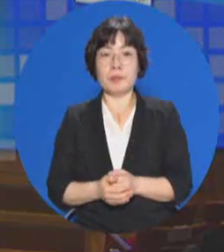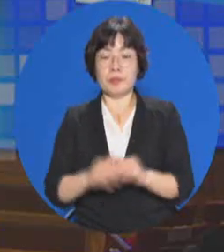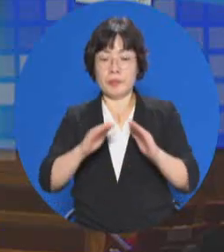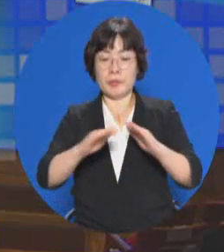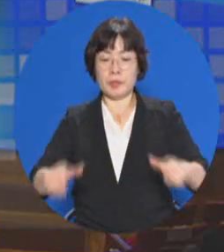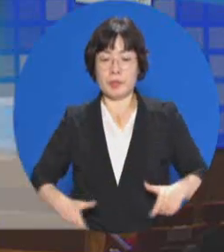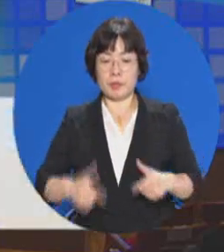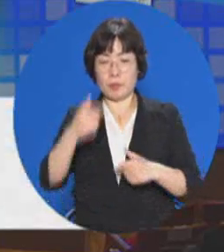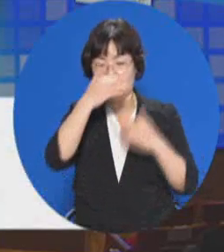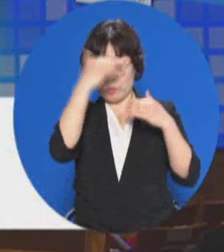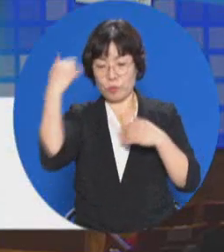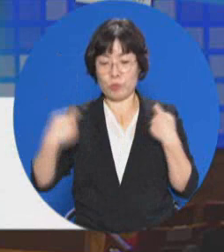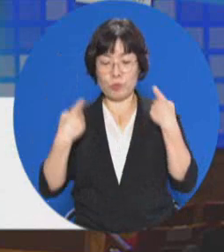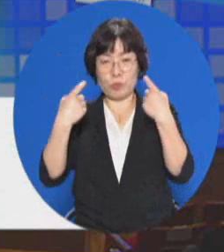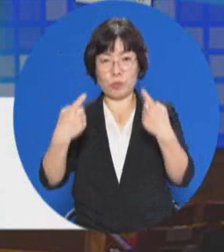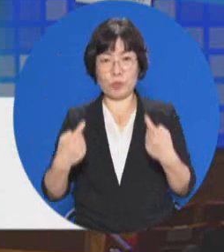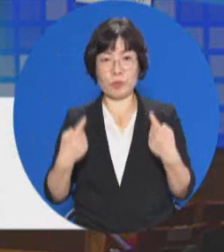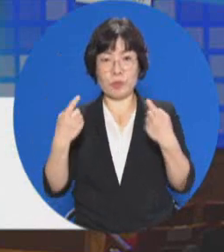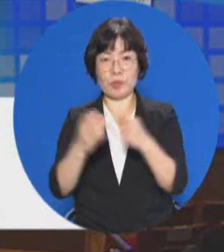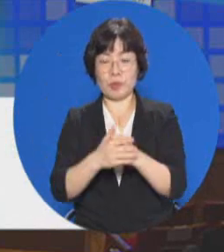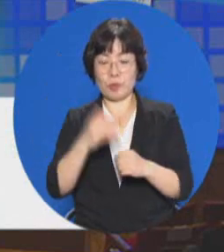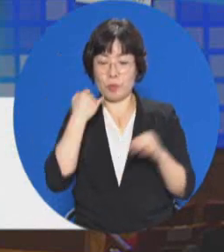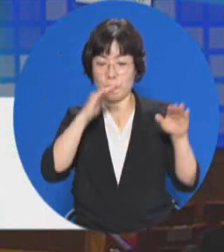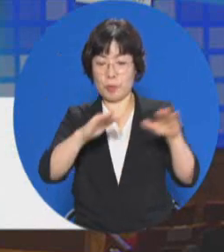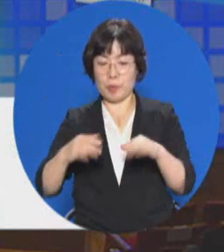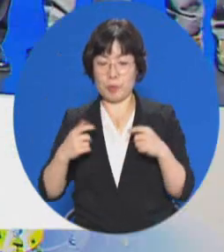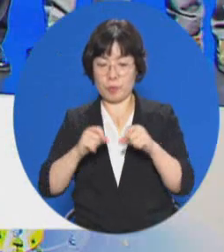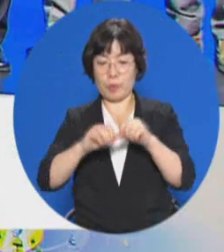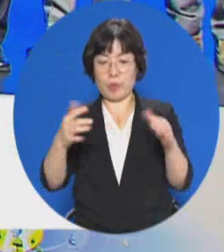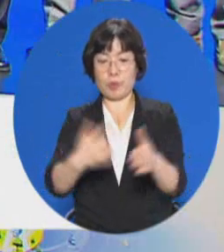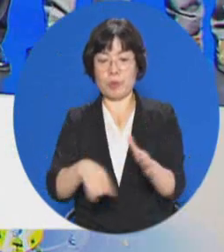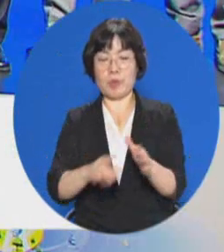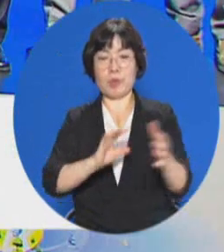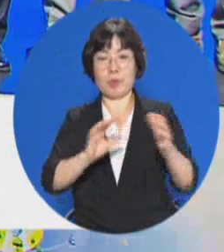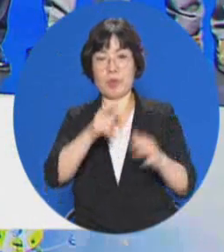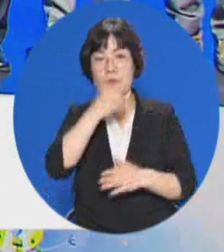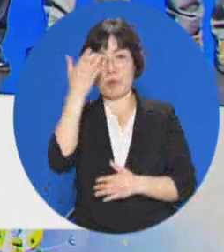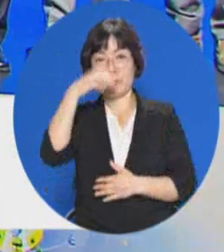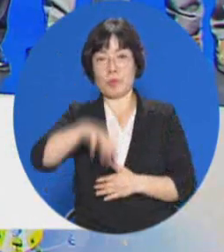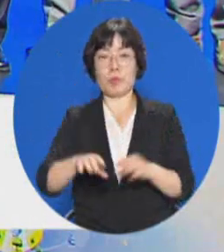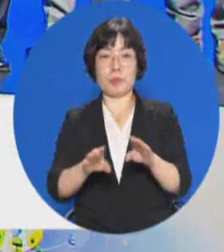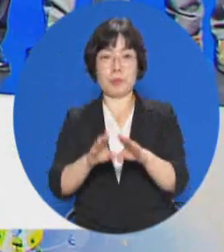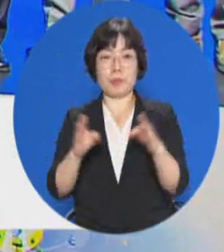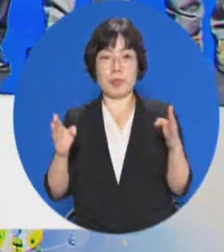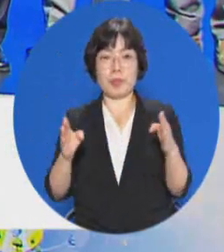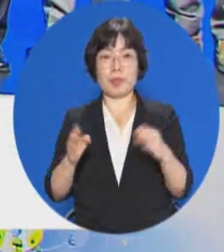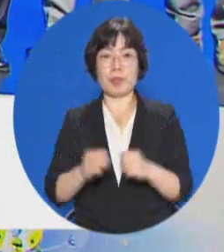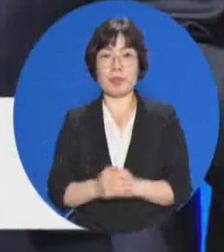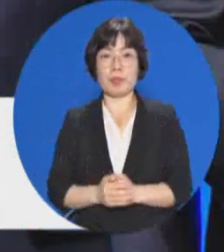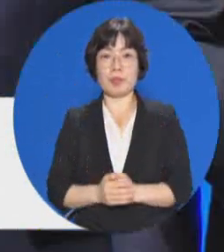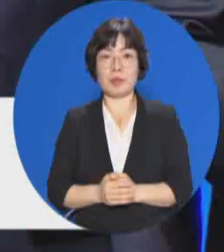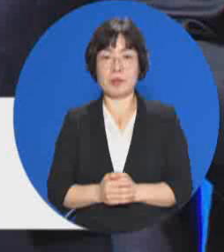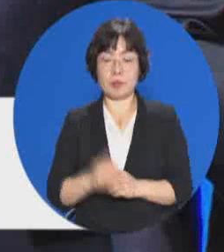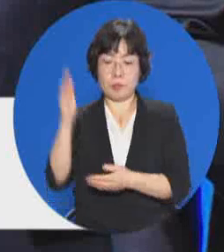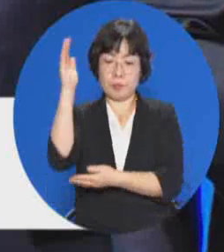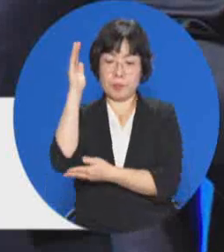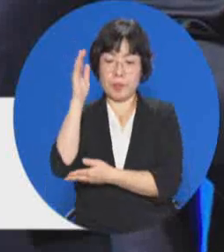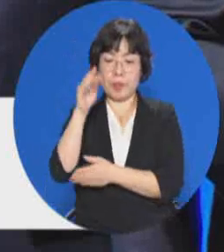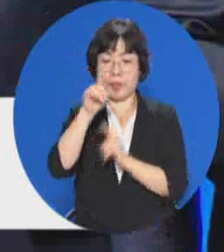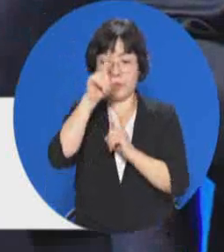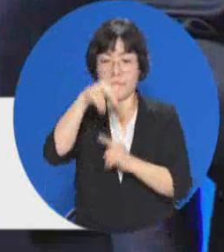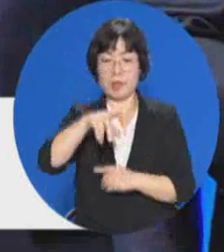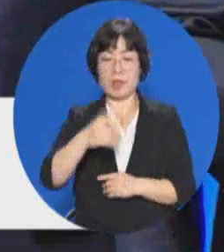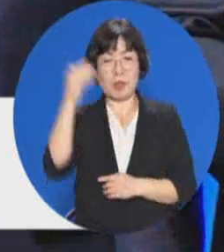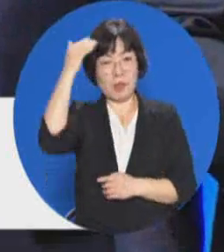전남 관광의 핵심 비전인 블루투어의 확산을 위한 포럼이 오늘 여수에서 열렸습니다. 기조연설에 나선